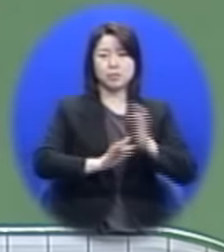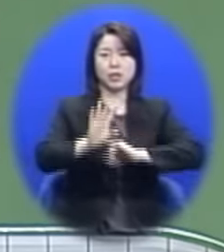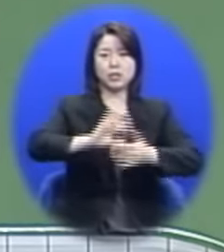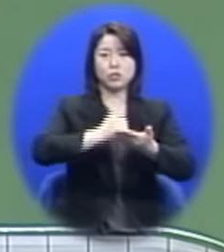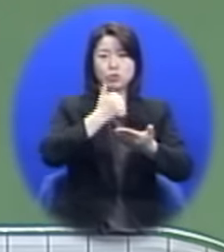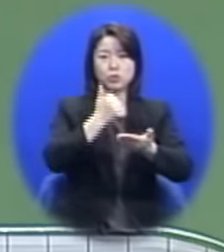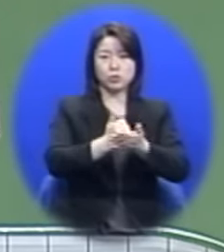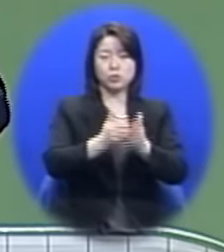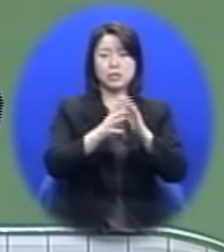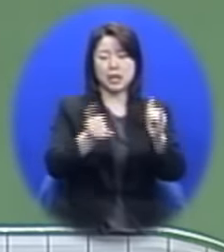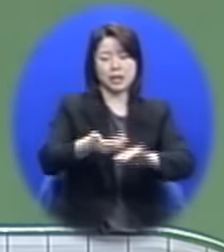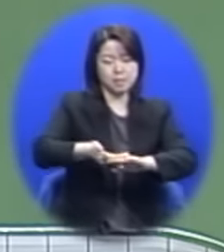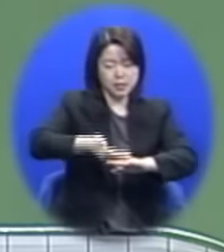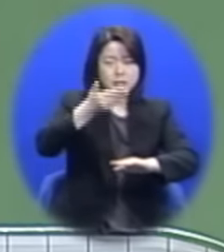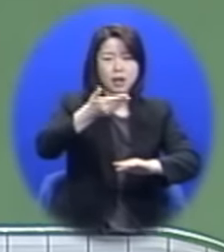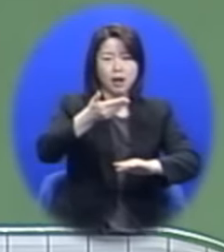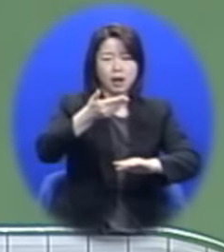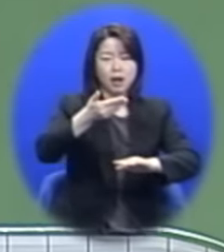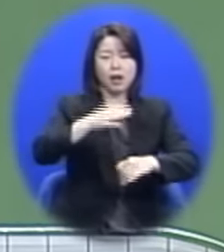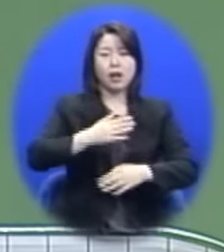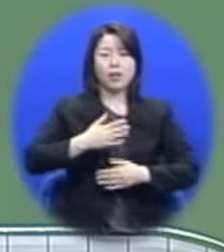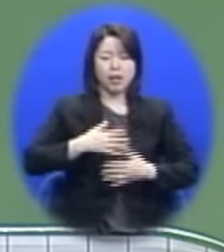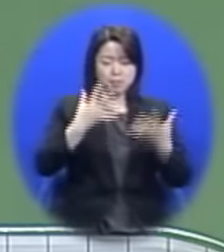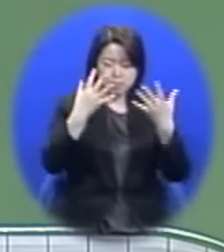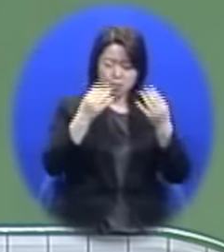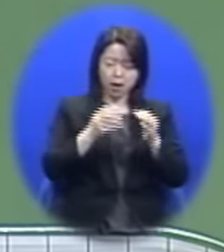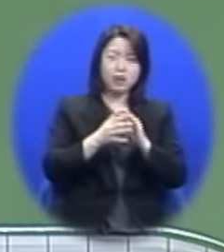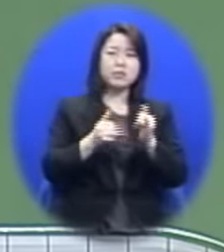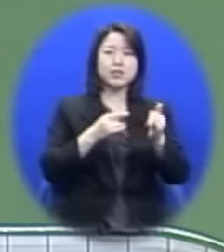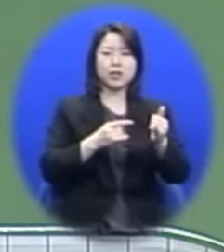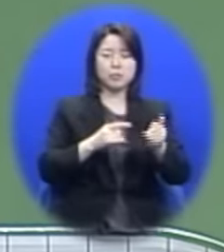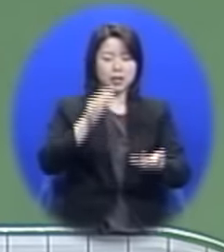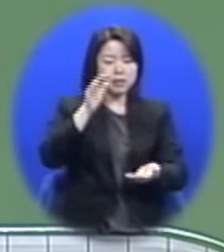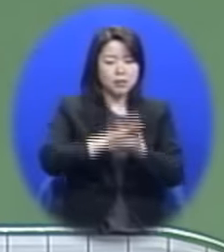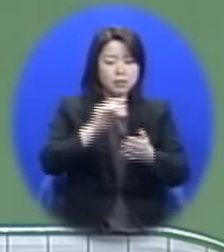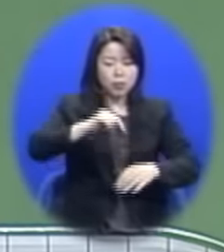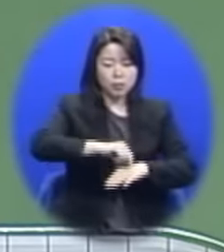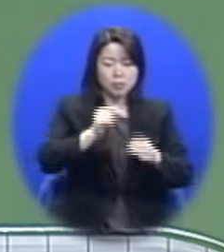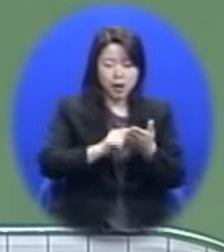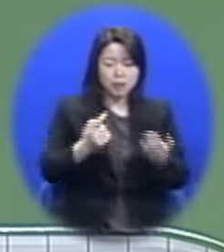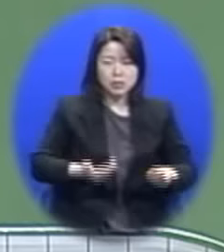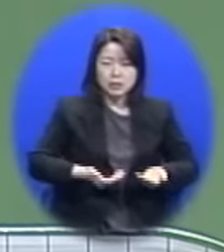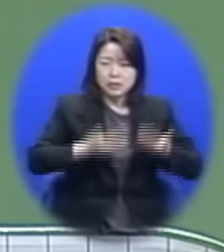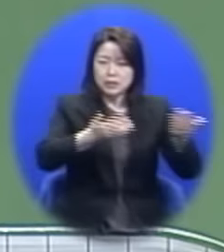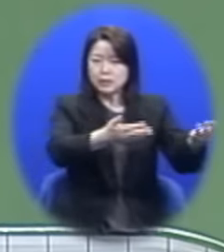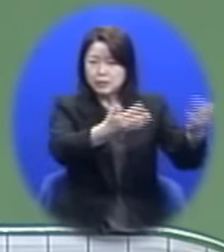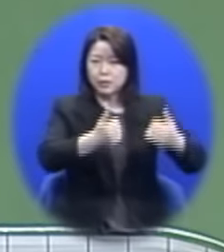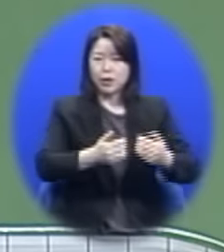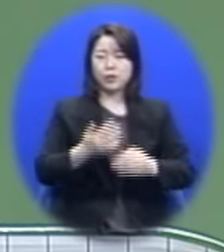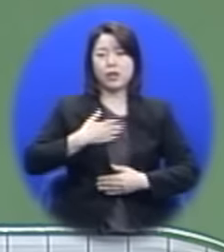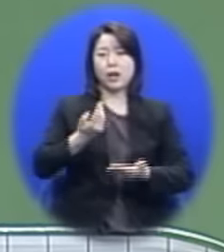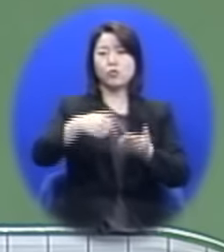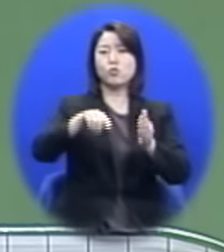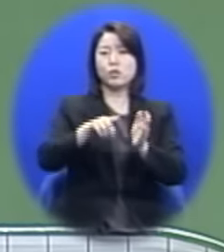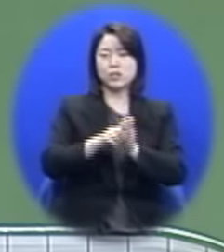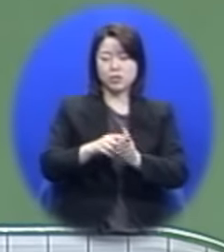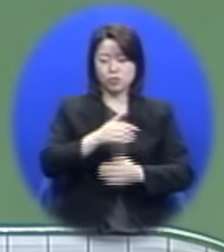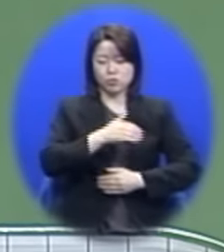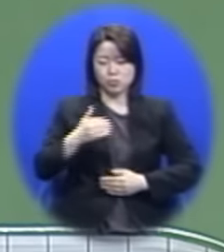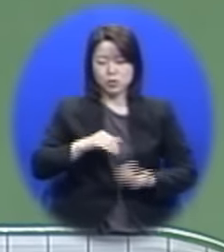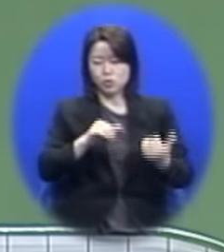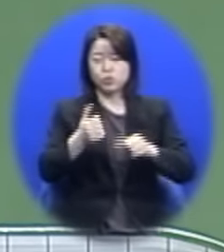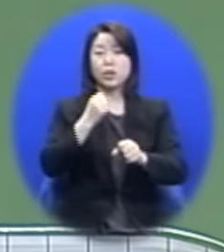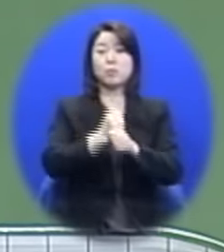이상이었다. 나는 수많은 사람들에게 열정적 헌신을 일으켜서 나를 위해 기꺼이 죽기까지 하도록